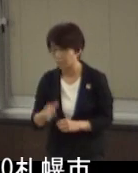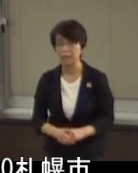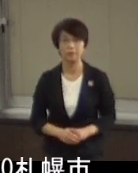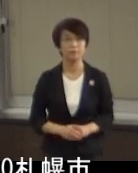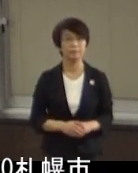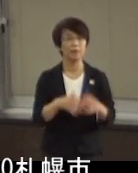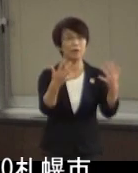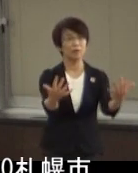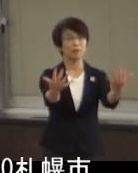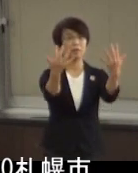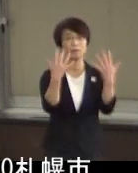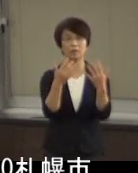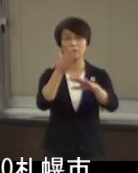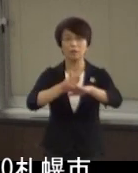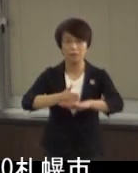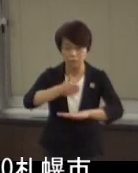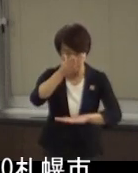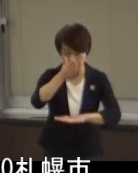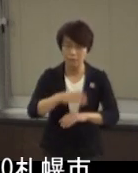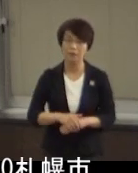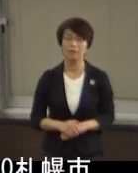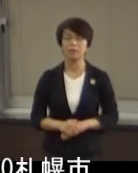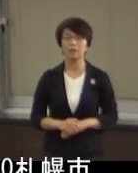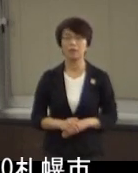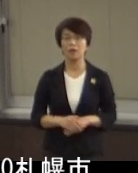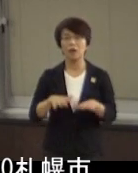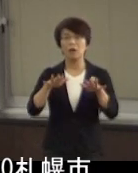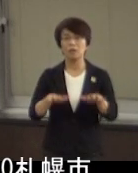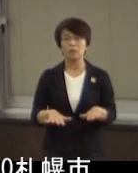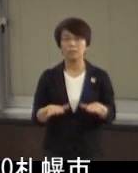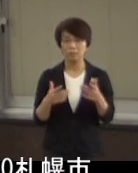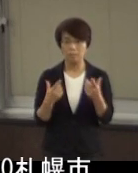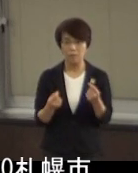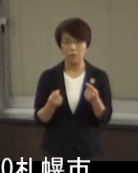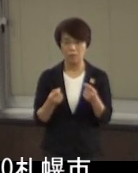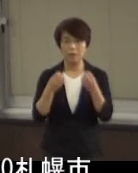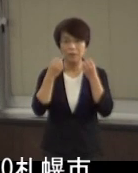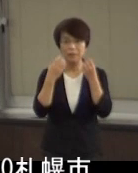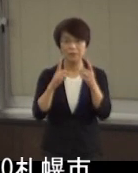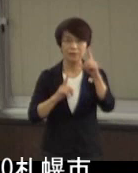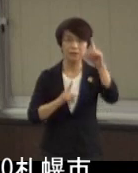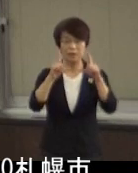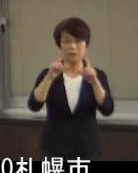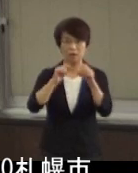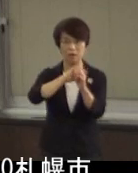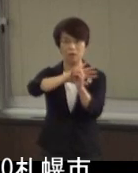よろしく、 はい、お集まりいただきましてありがとうございます。本日も新型コロナウイルスに